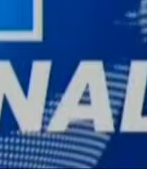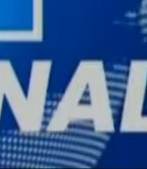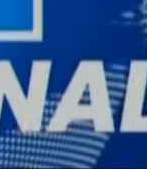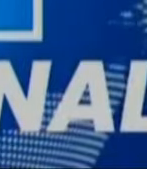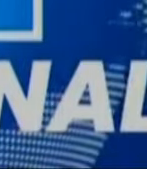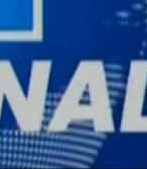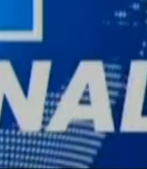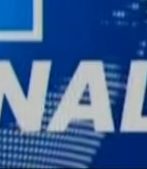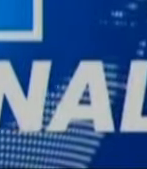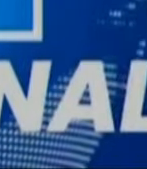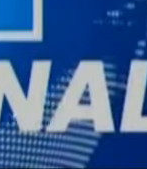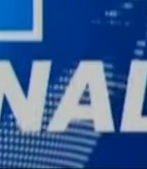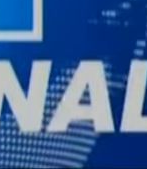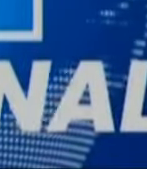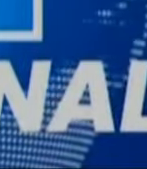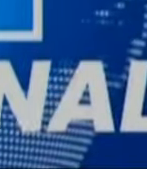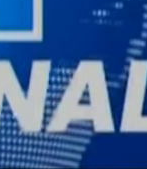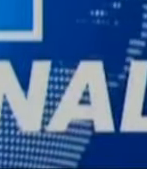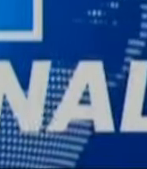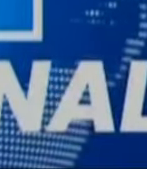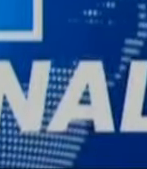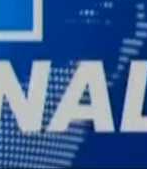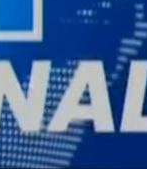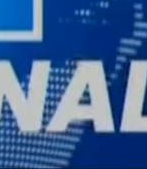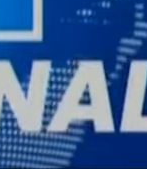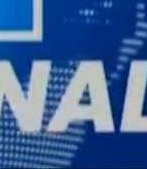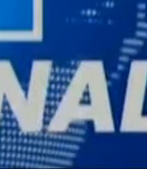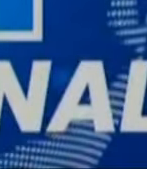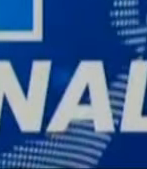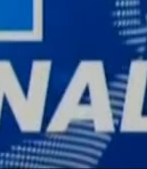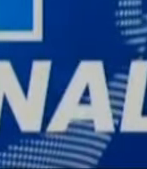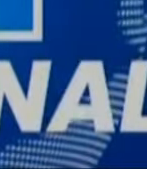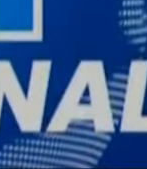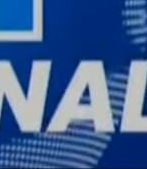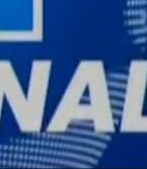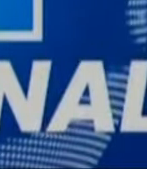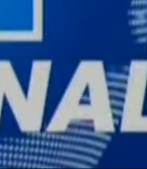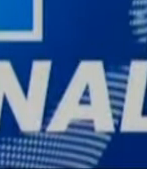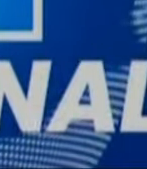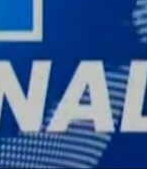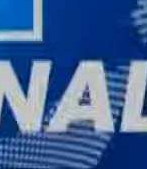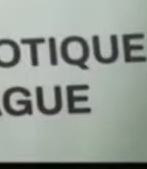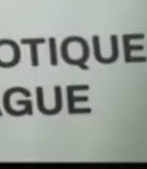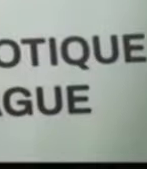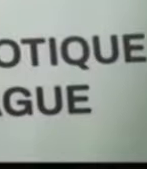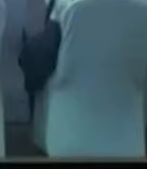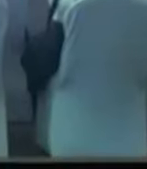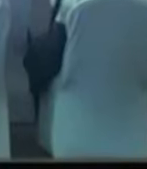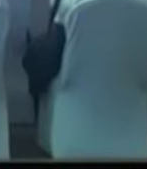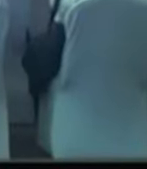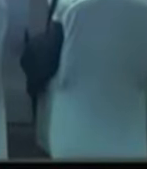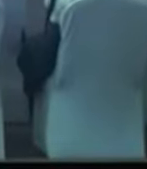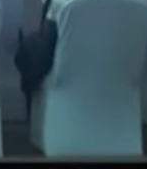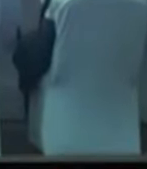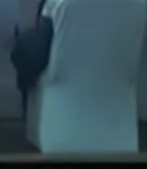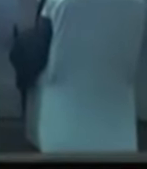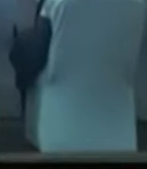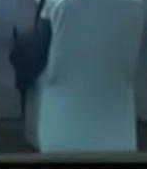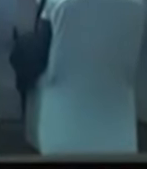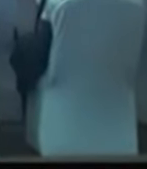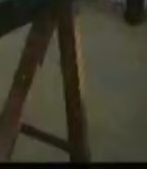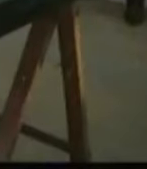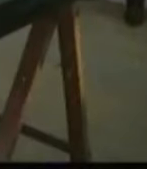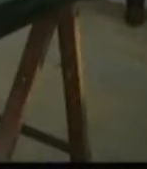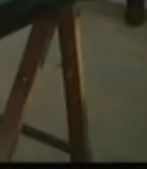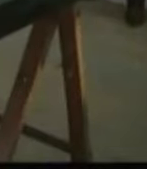de ce samedi 16 mars. Les jeunes Congolais qui s'essayent à la robotique étaient en compétition avec ceux d'ailleurs